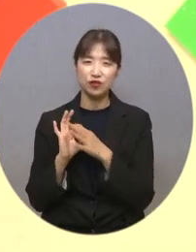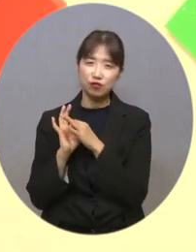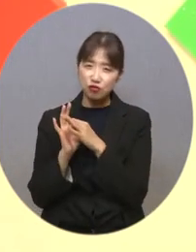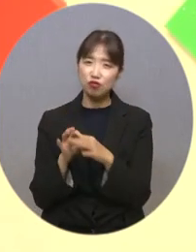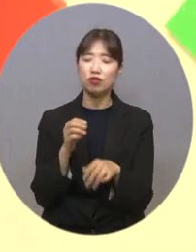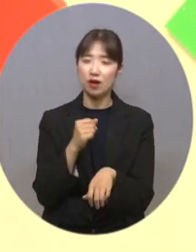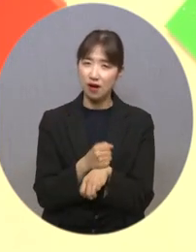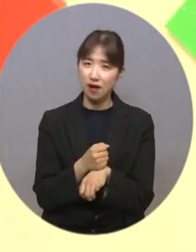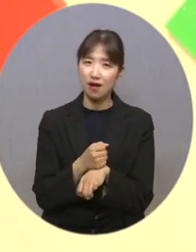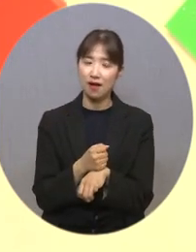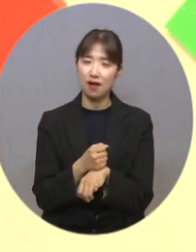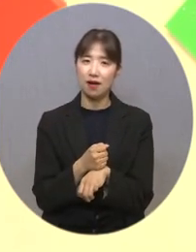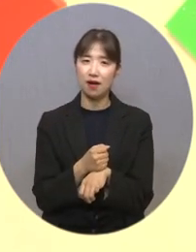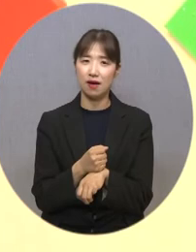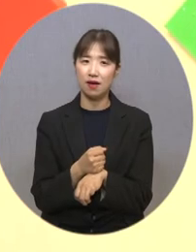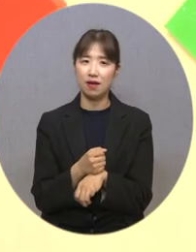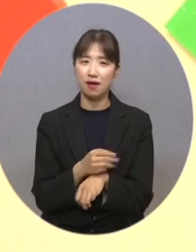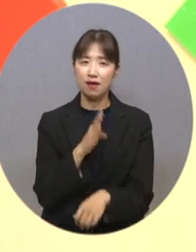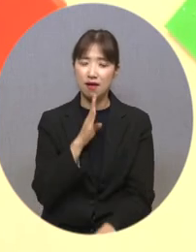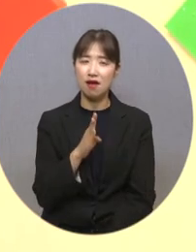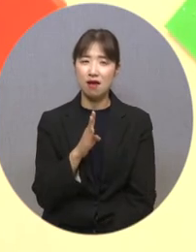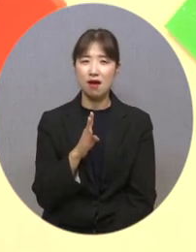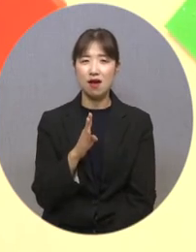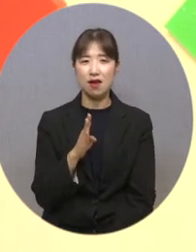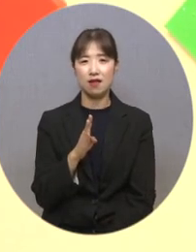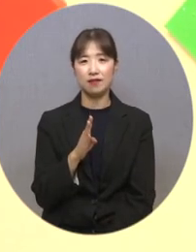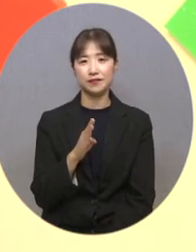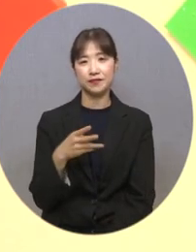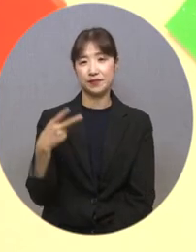쭉 하다가 사실은 이제